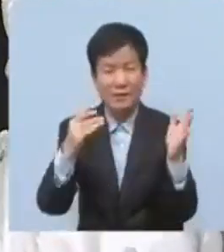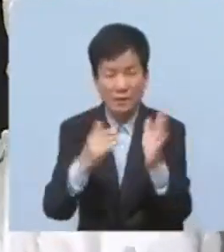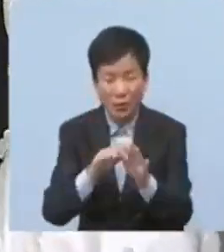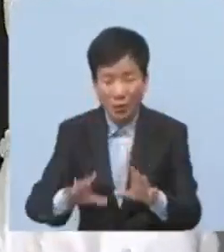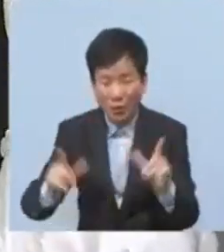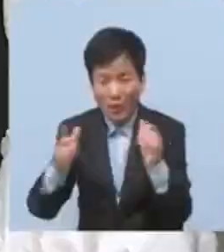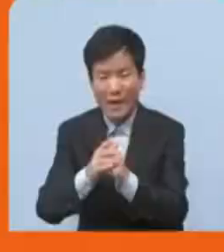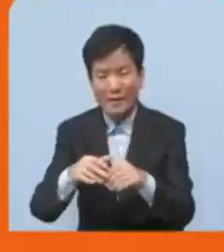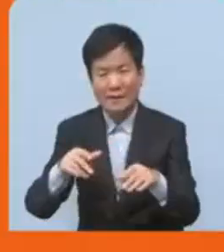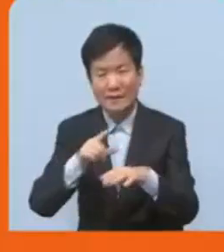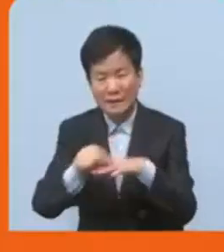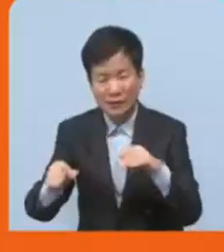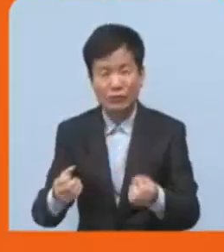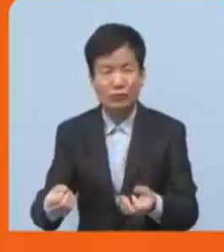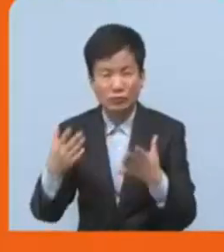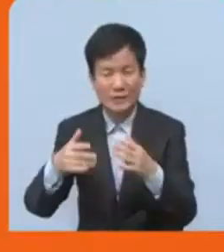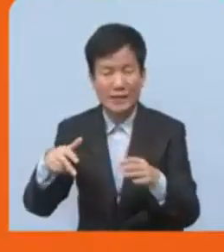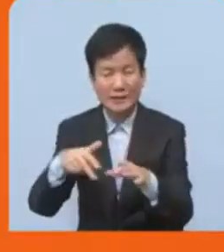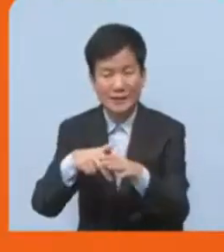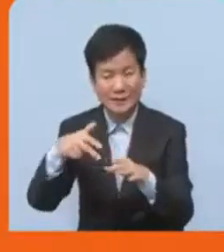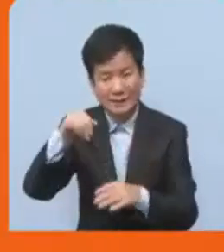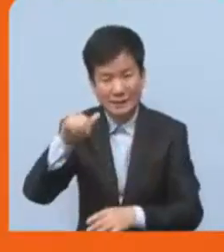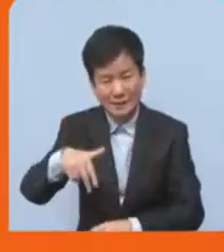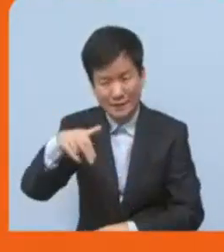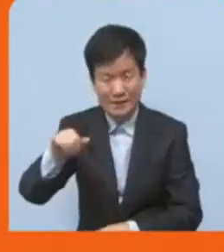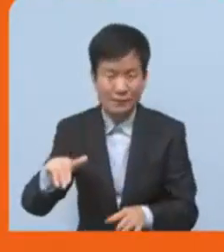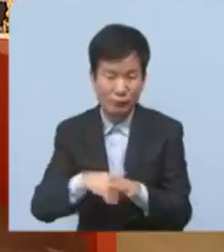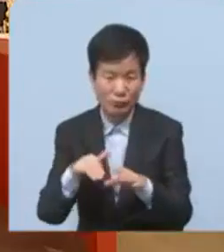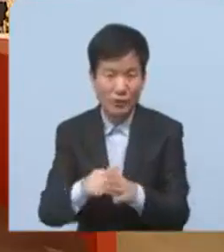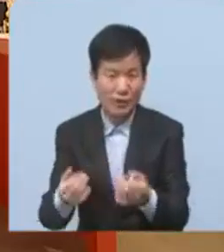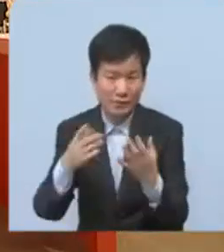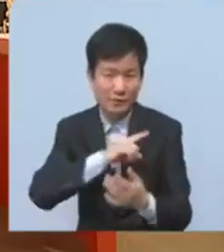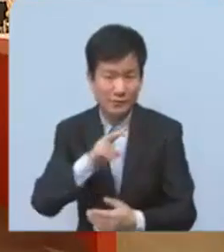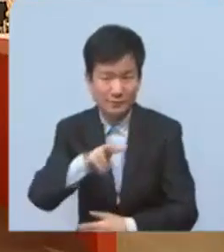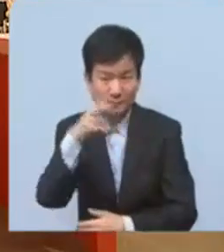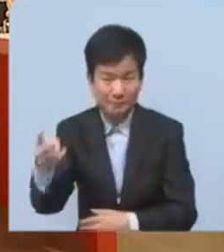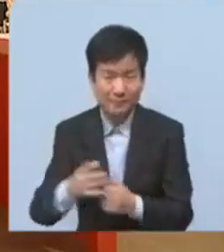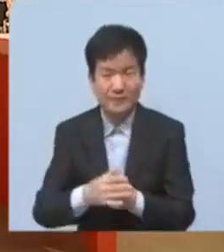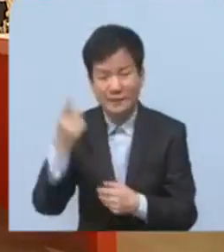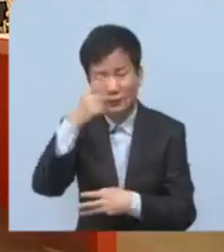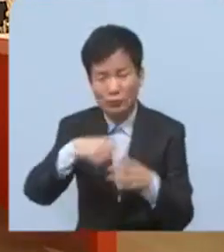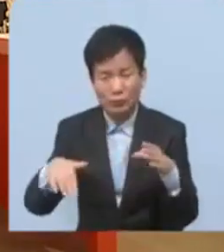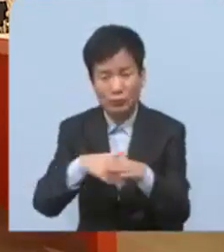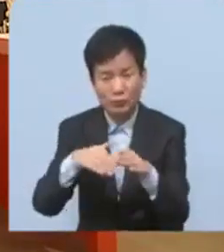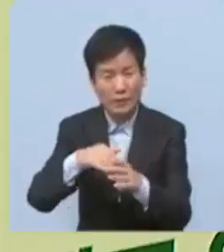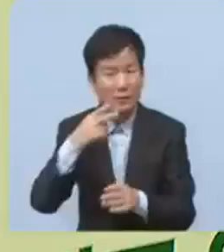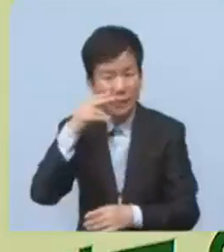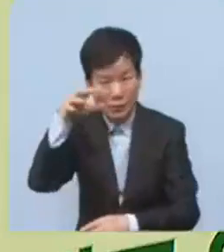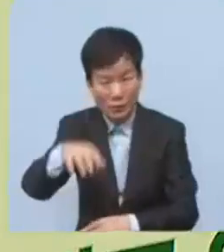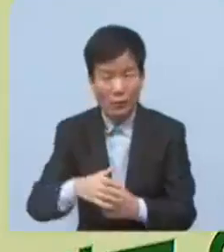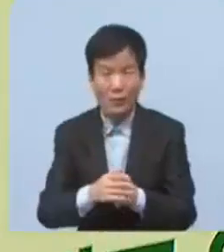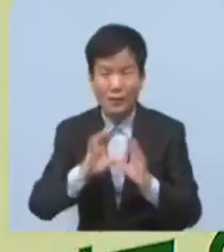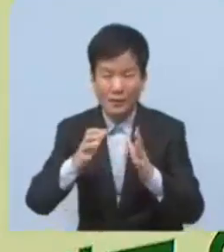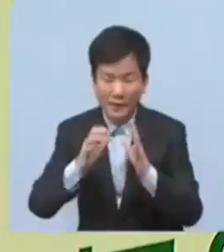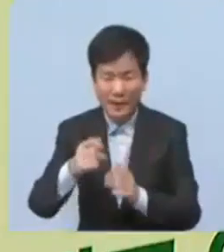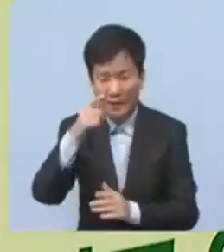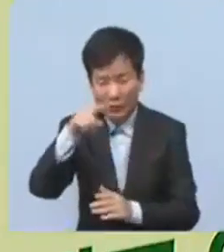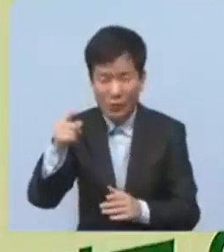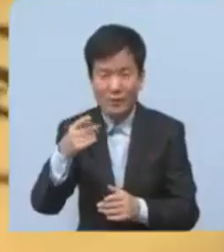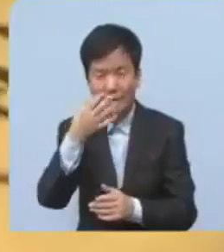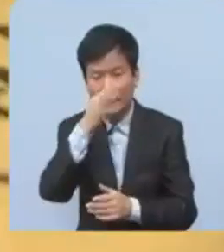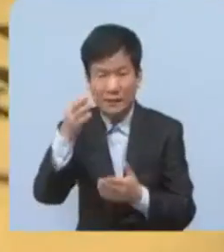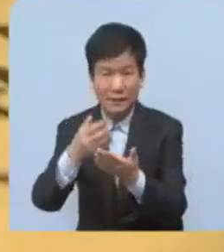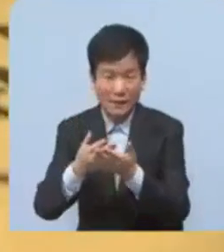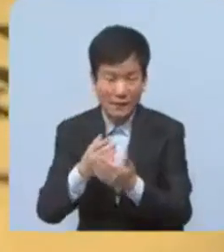올해는 지역 축제인 직지 문화재 로 이름이 바뀌었습니다 청주 문화 제조 창 일대에서는 세계기록유산 의 가치를